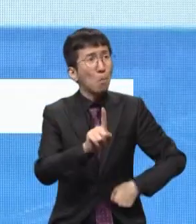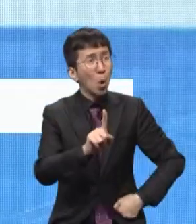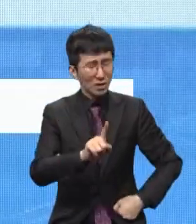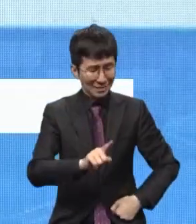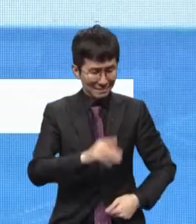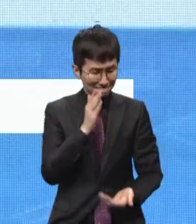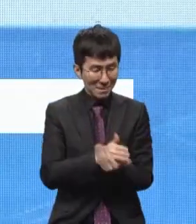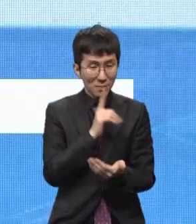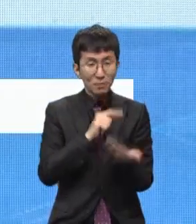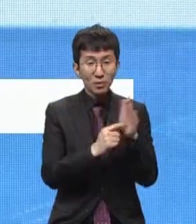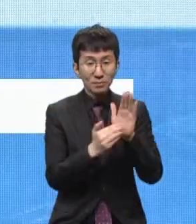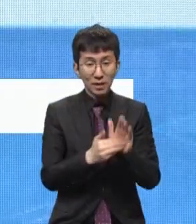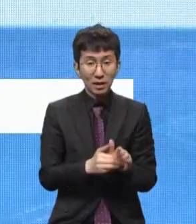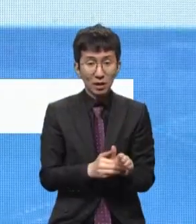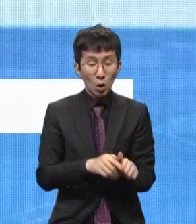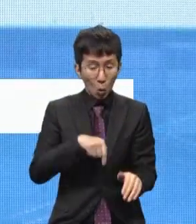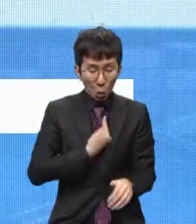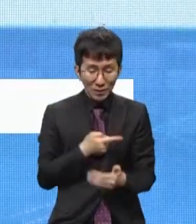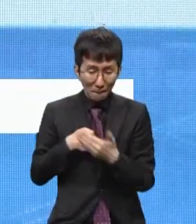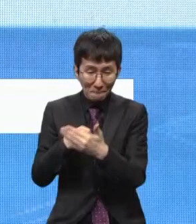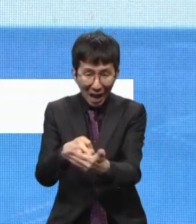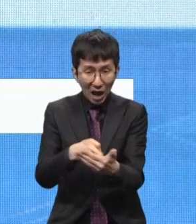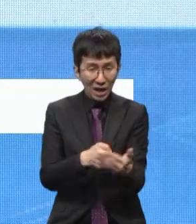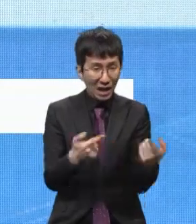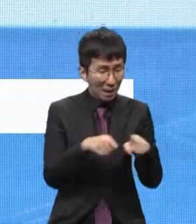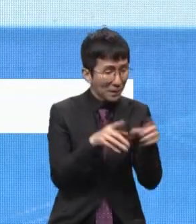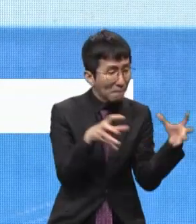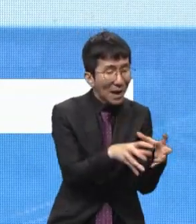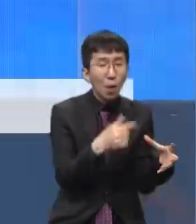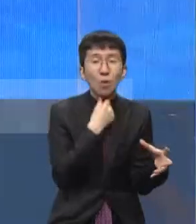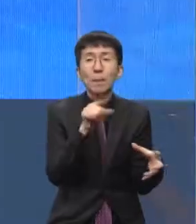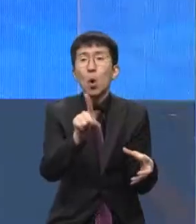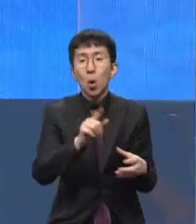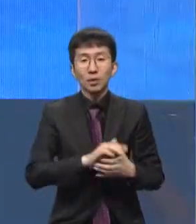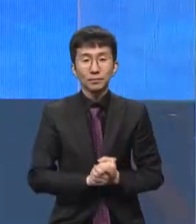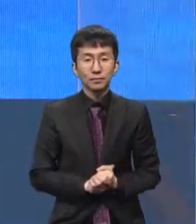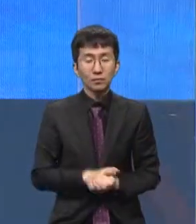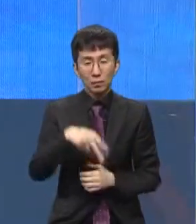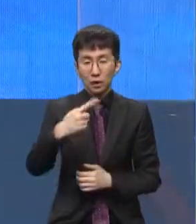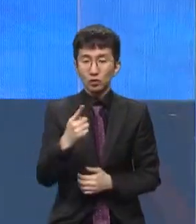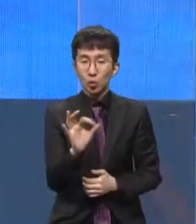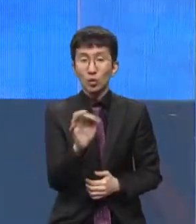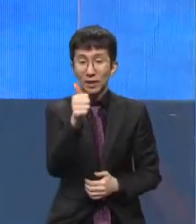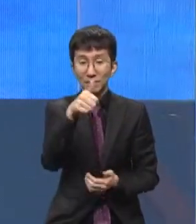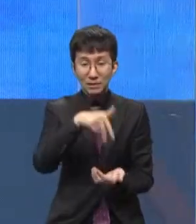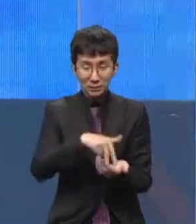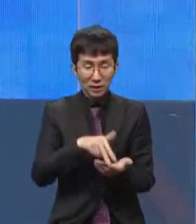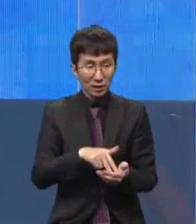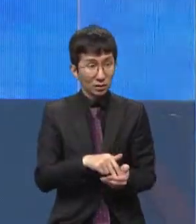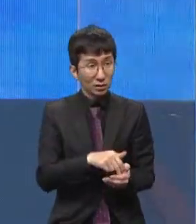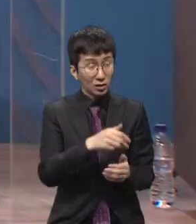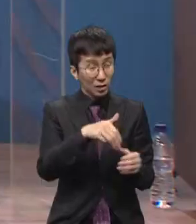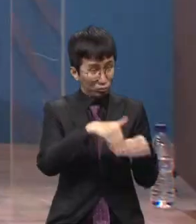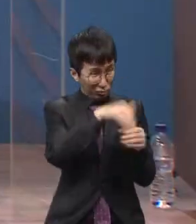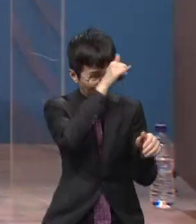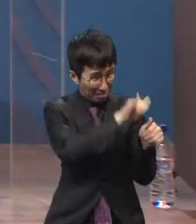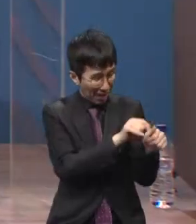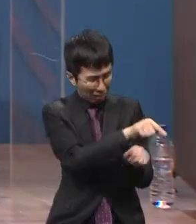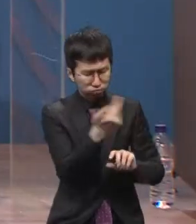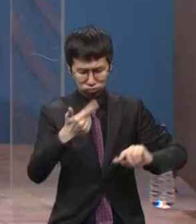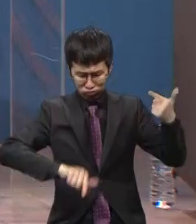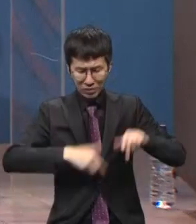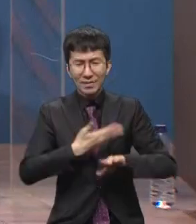단독 드리블이 냐 팀플레이 있냐 누구에게 마키 시 겠습니까 송 후보는 오히려 침 문 주자인 호 후보와의 차별성을